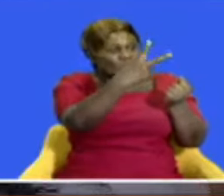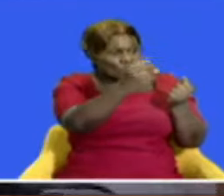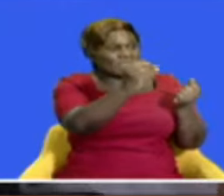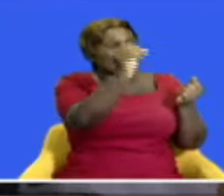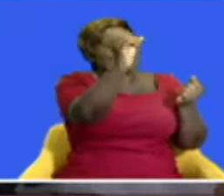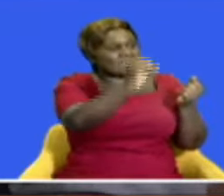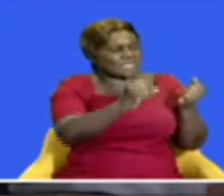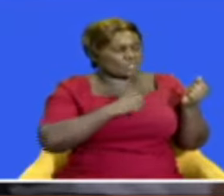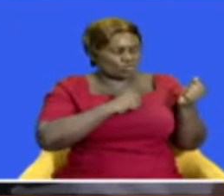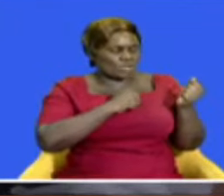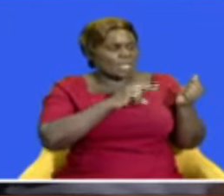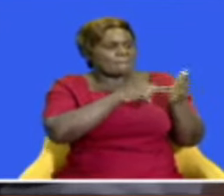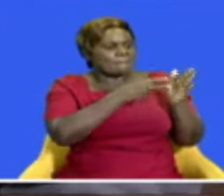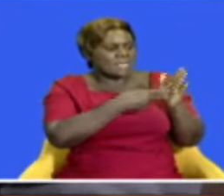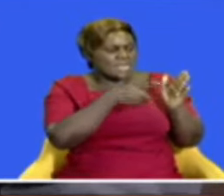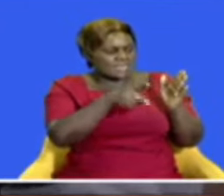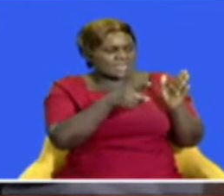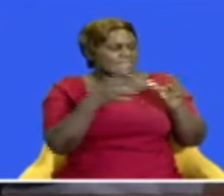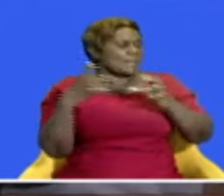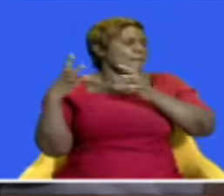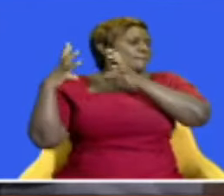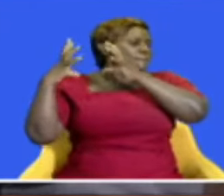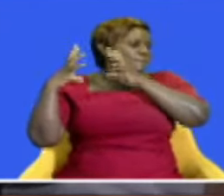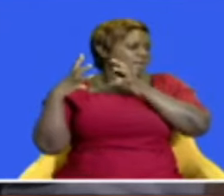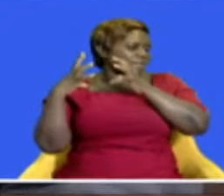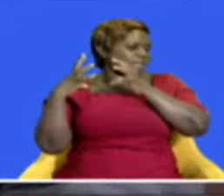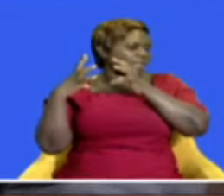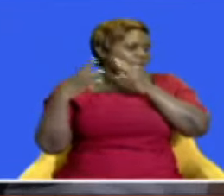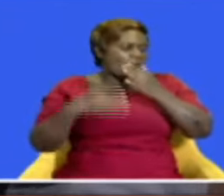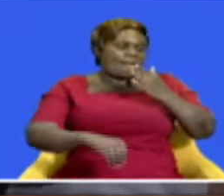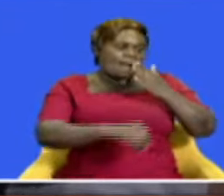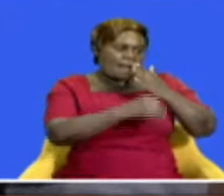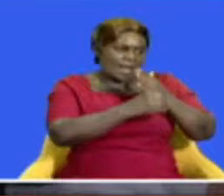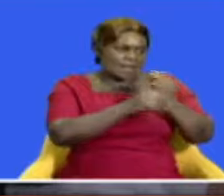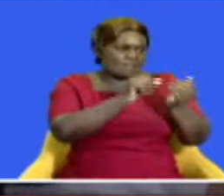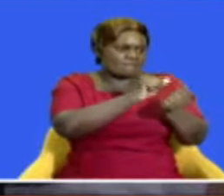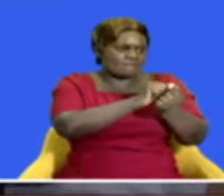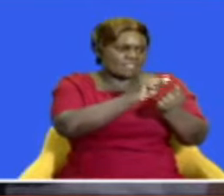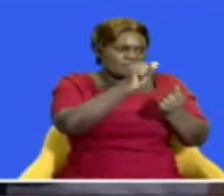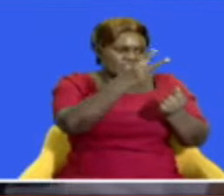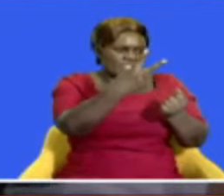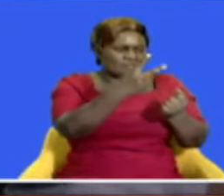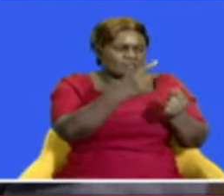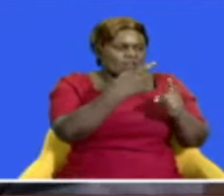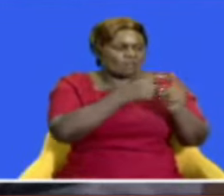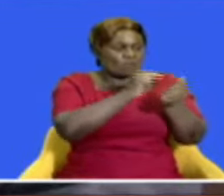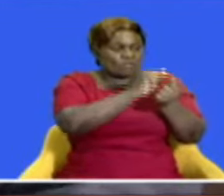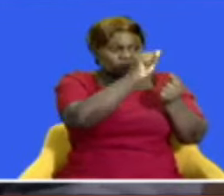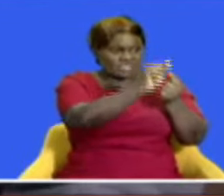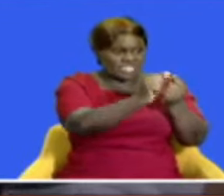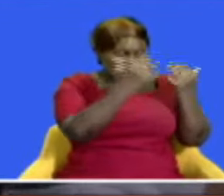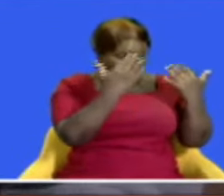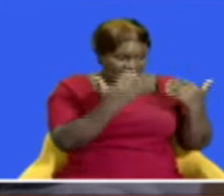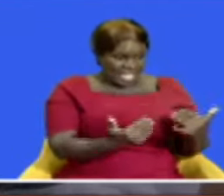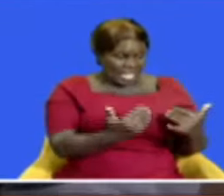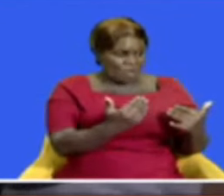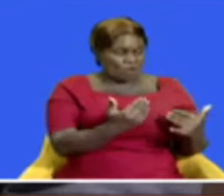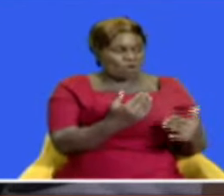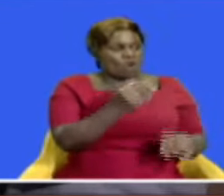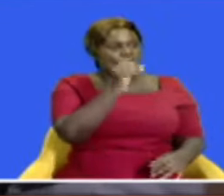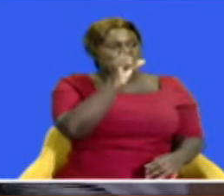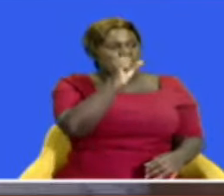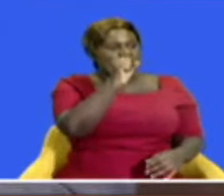20%. Kwa hivyo inamaanisha hiyo gharama ama ushuru umeongezeka. Sasa kutoka 15, shilingi